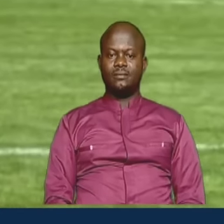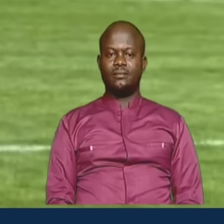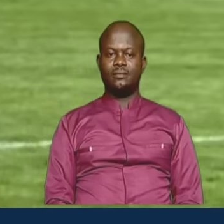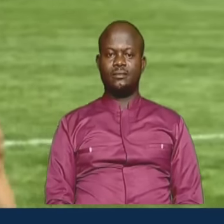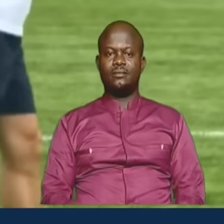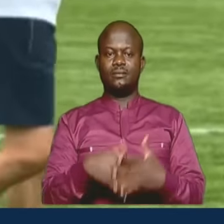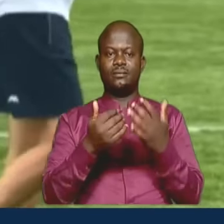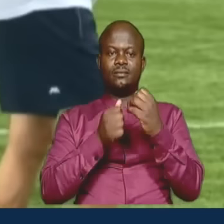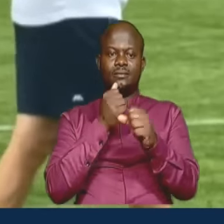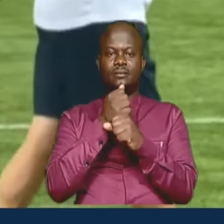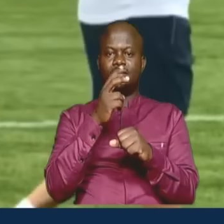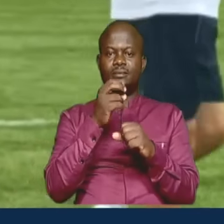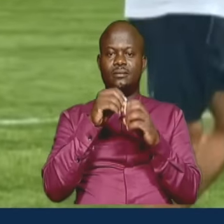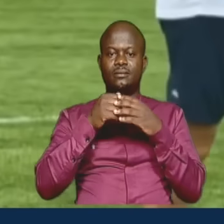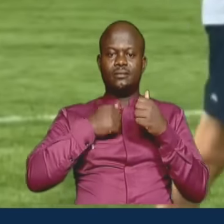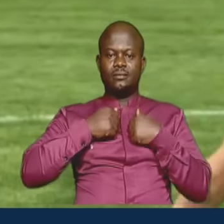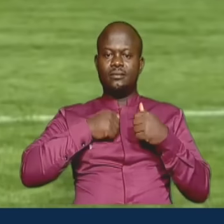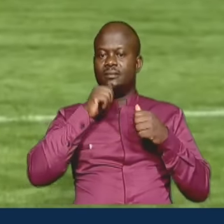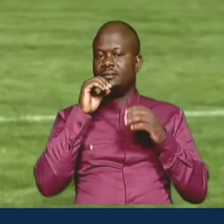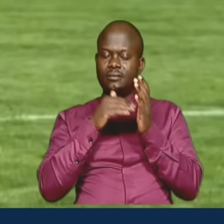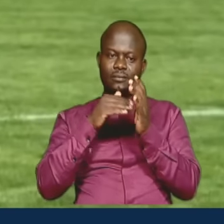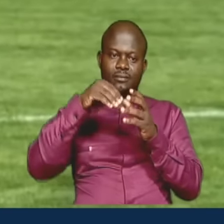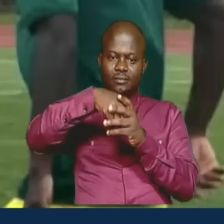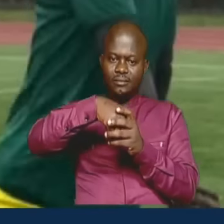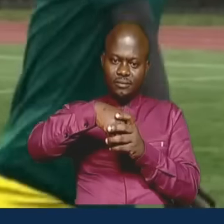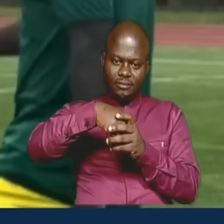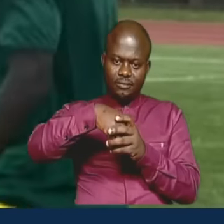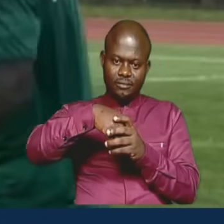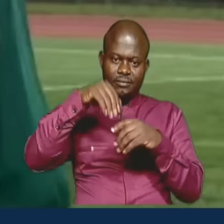Hashize imyaka 20 u Rwanda rudakandagiza ikirenge mu